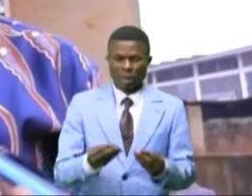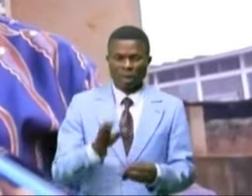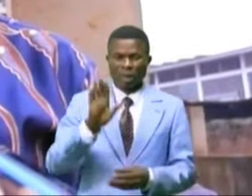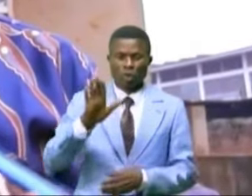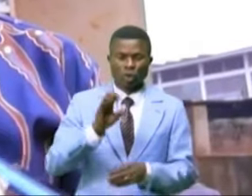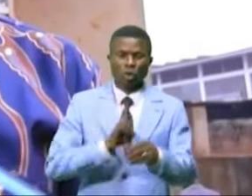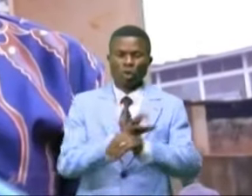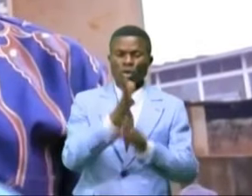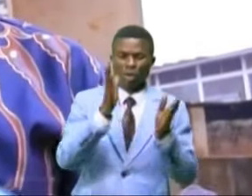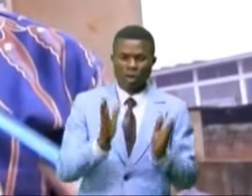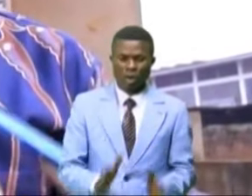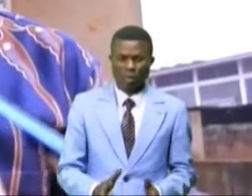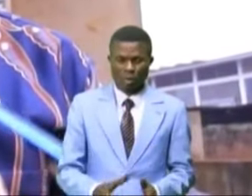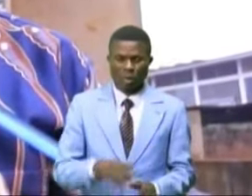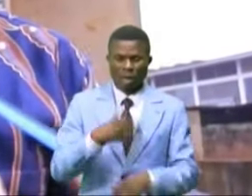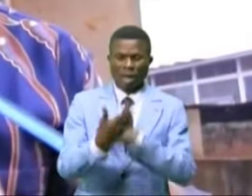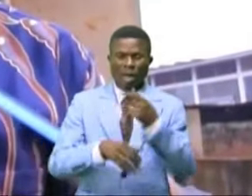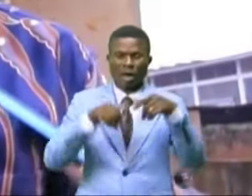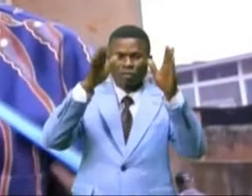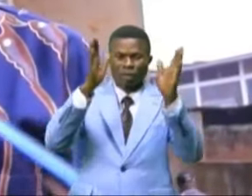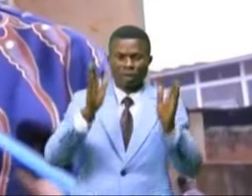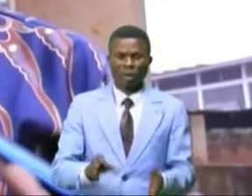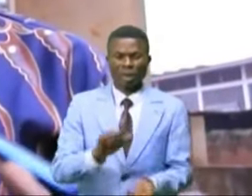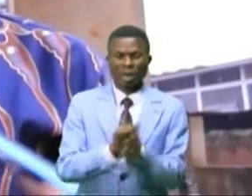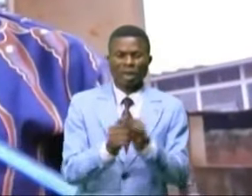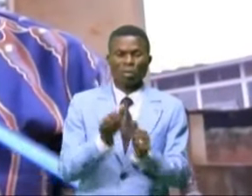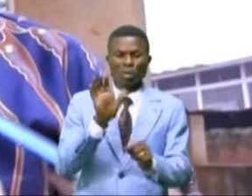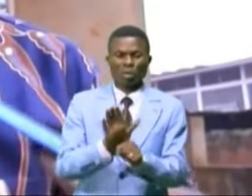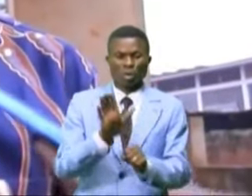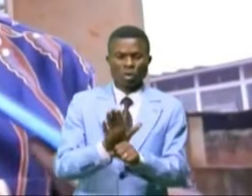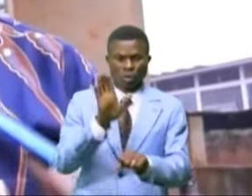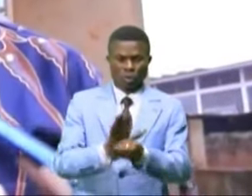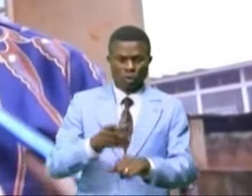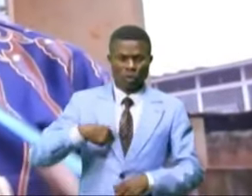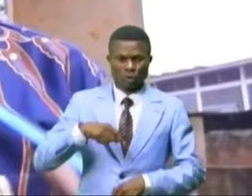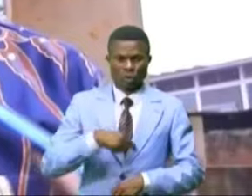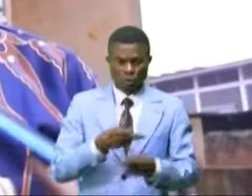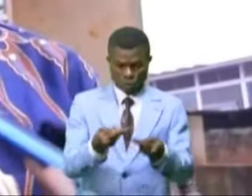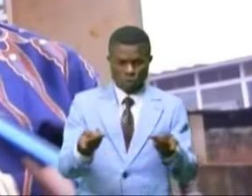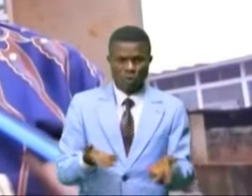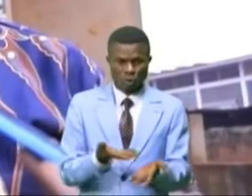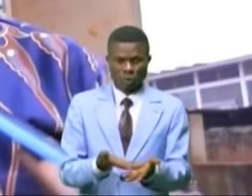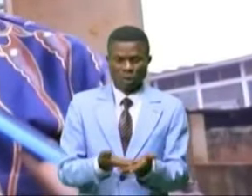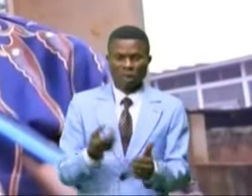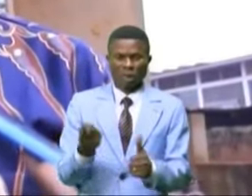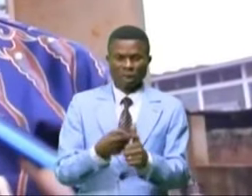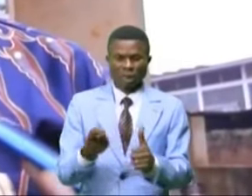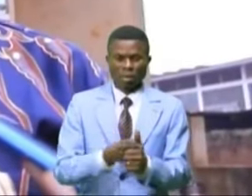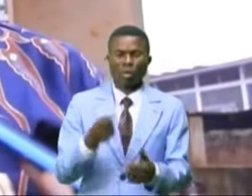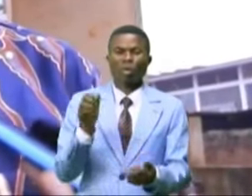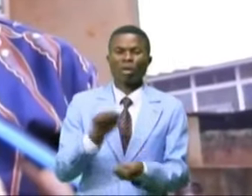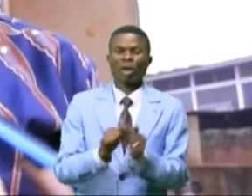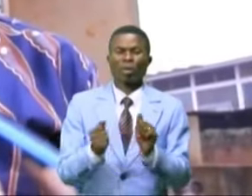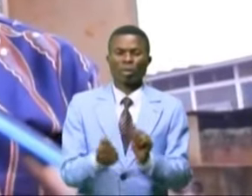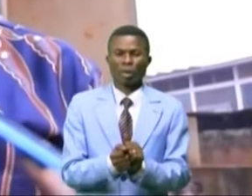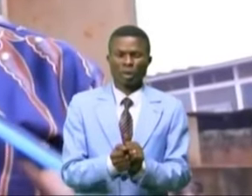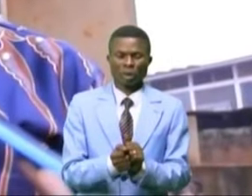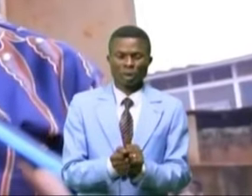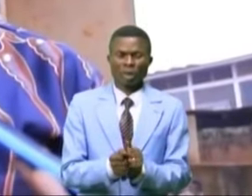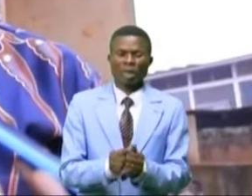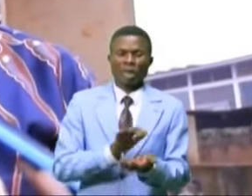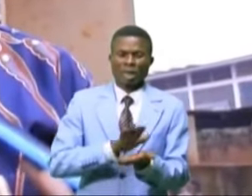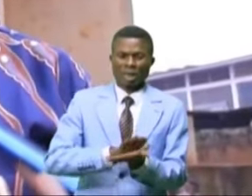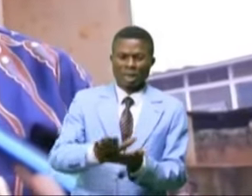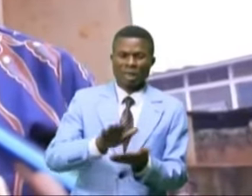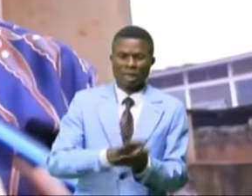ministère d'affaires étrangères. Nous avions beaucoup de problèmes au niveau de Mombasa, entre autres les problèmes de scannage